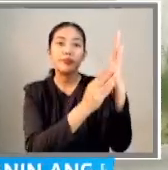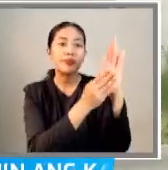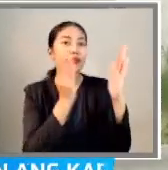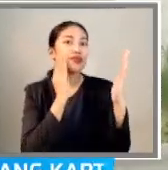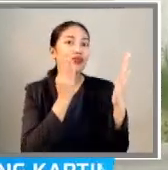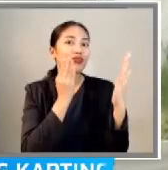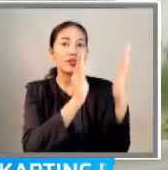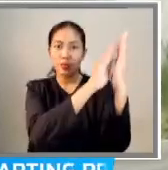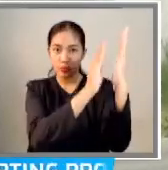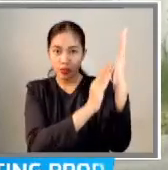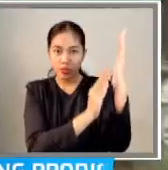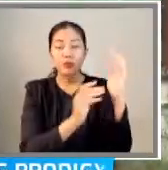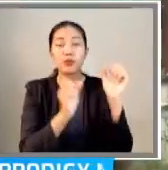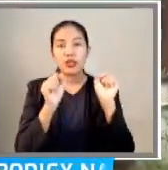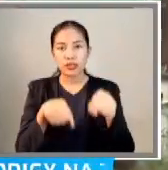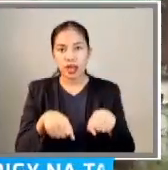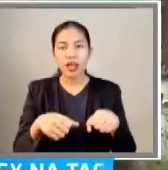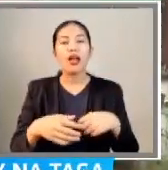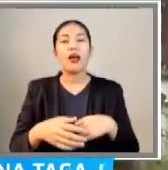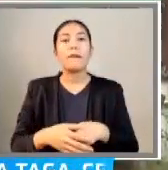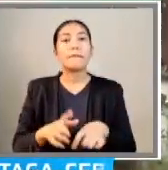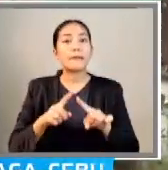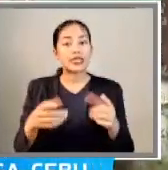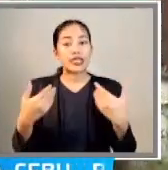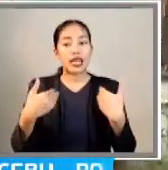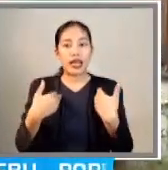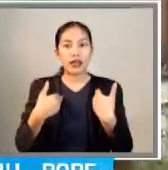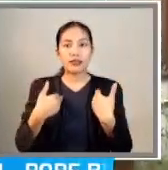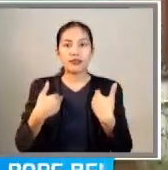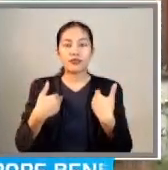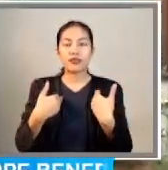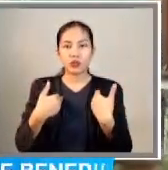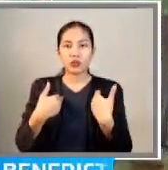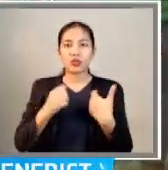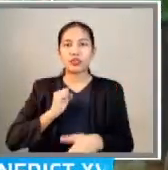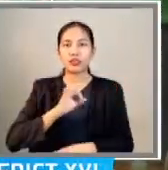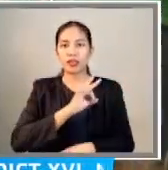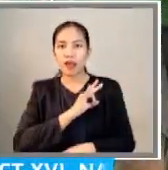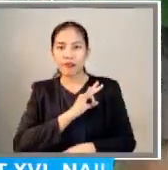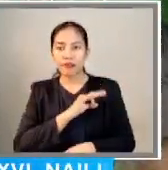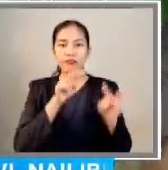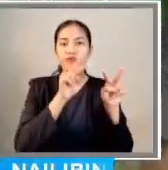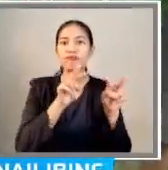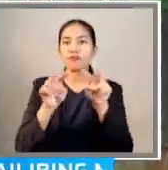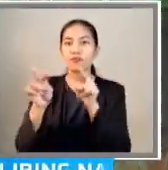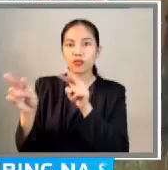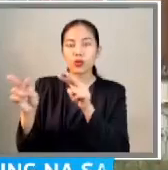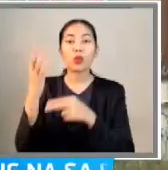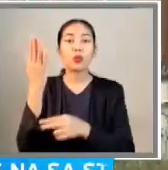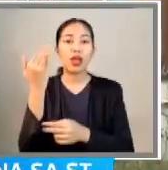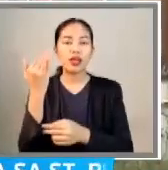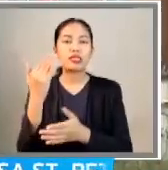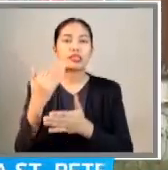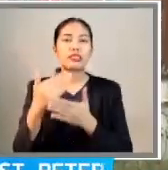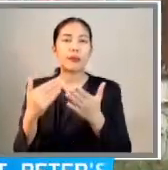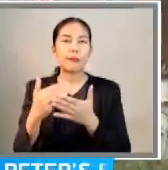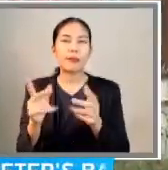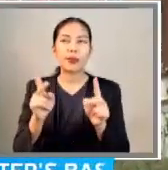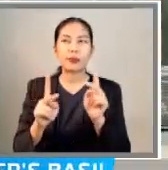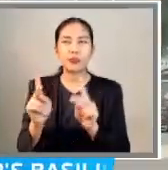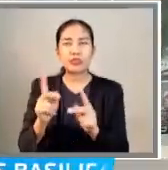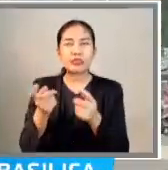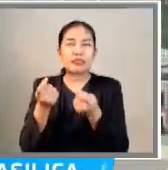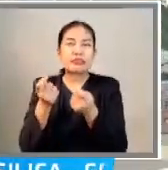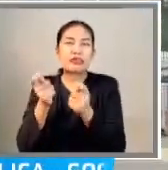sa pagitan ng tao at ng mga deboto dahil inaasahan din na baka may magtatangka na humalik.